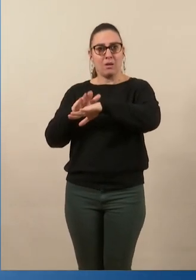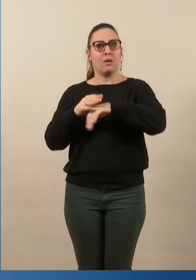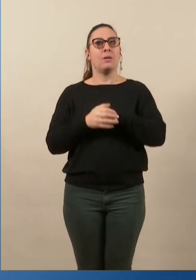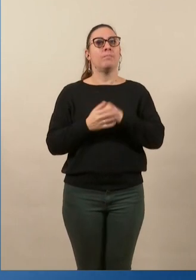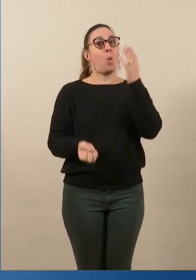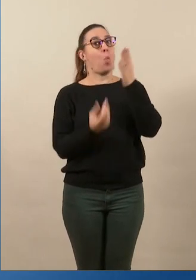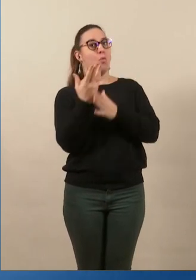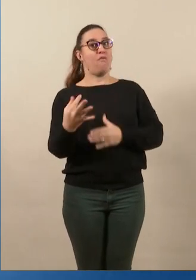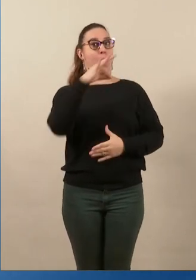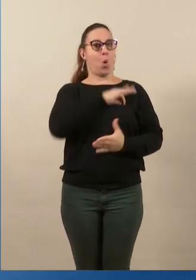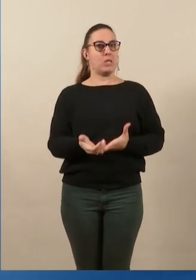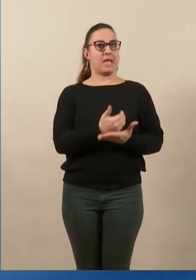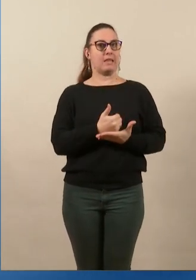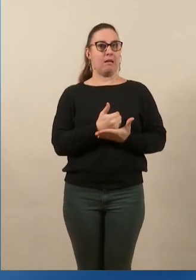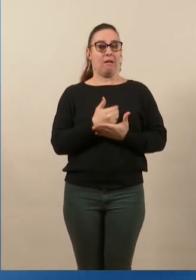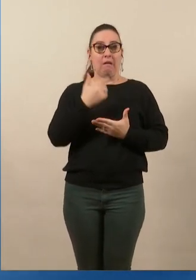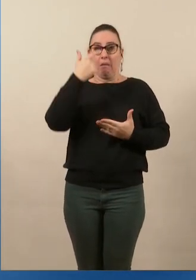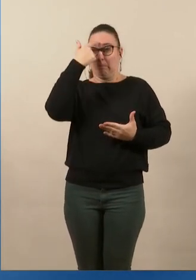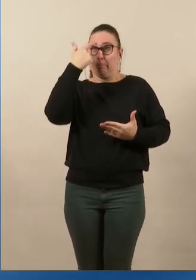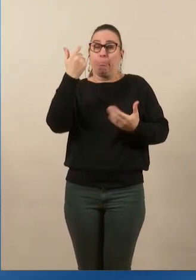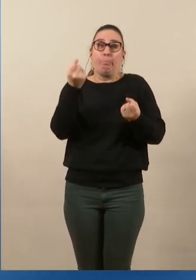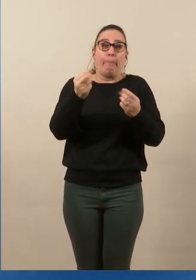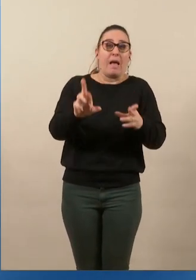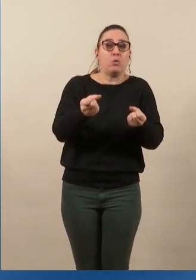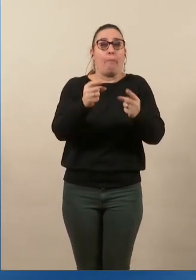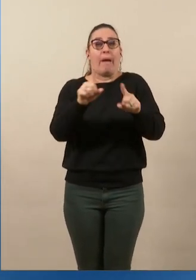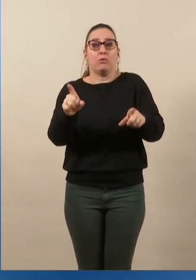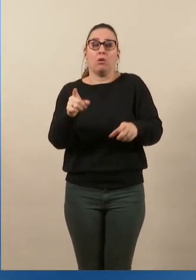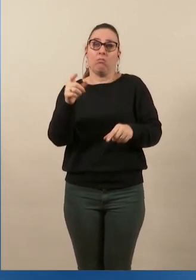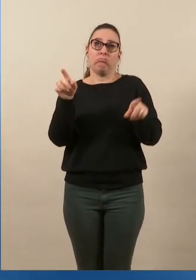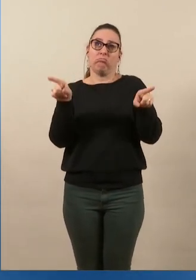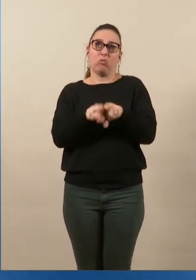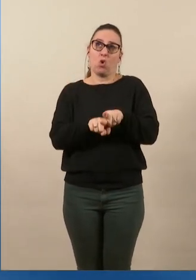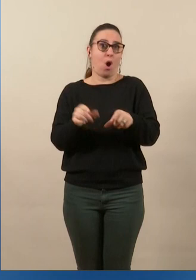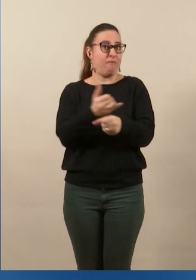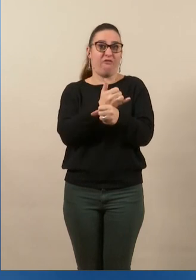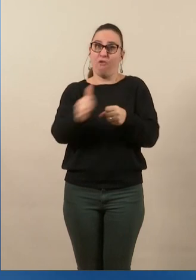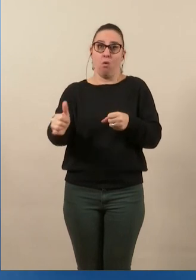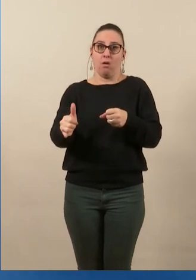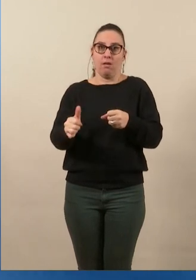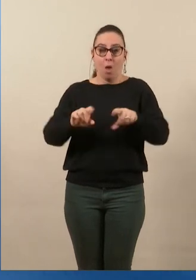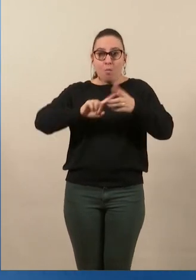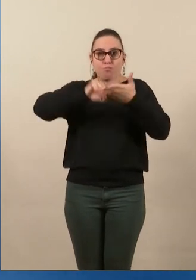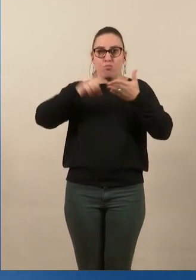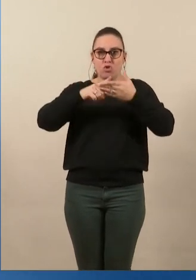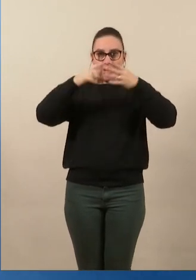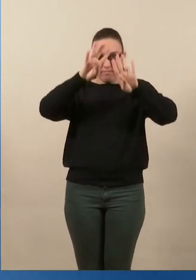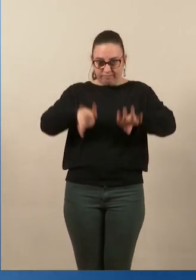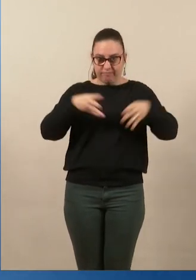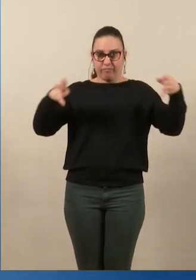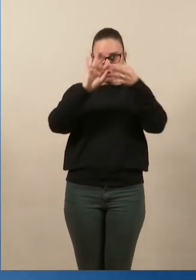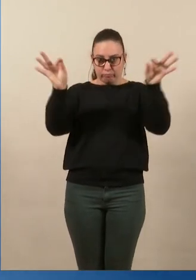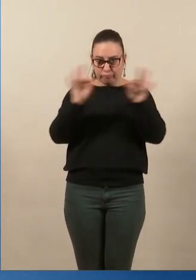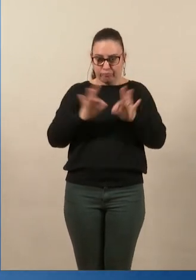nouvelle recette plus qu'hypothétique nous pouvons presque dire fictive désormais pour monter le budget relève de la folie encore une